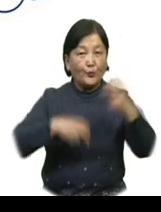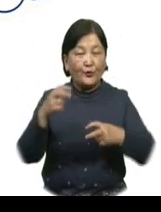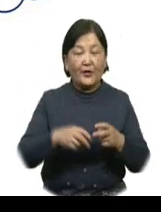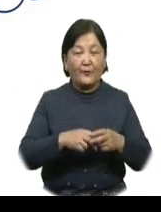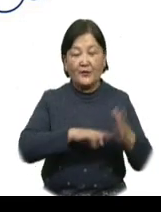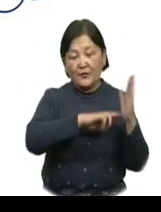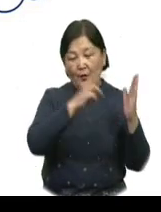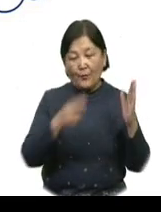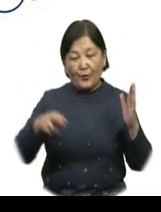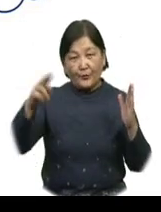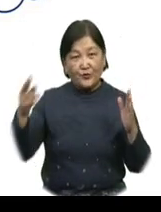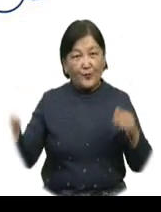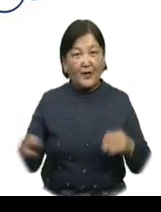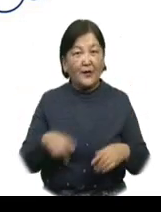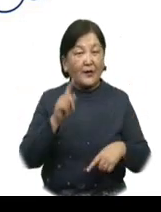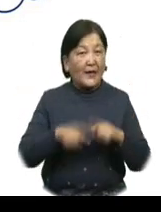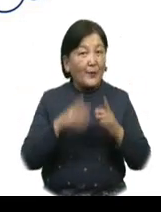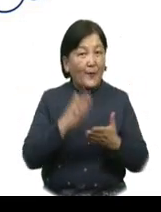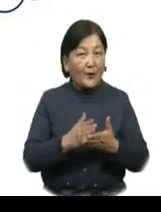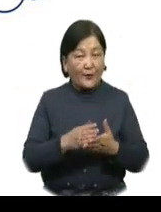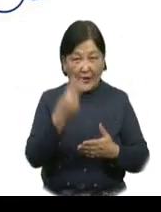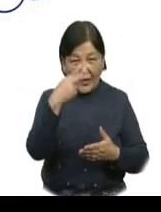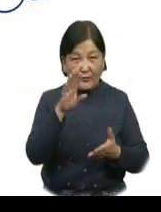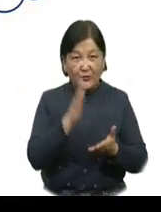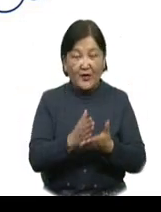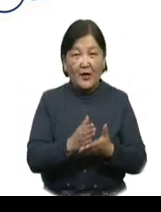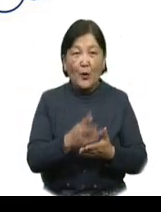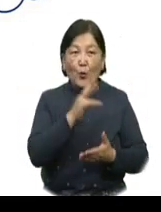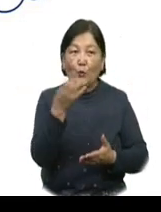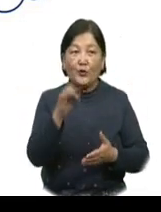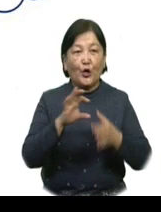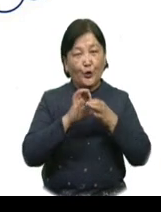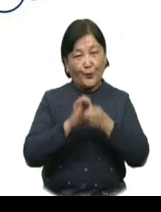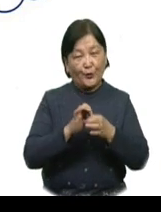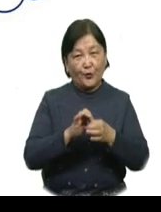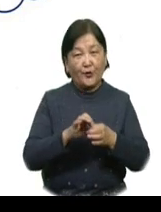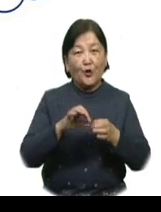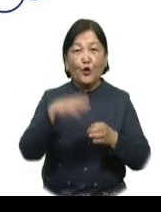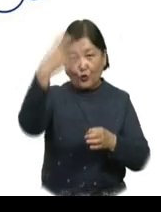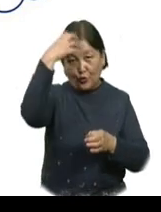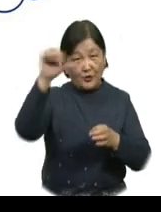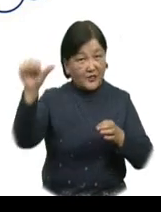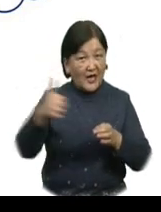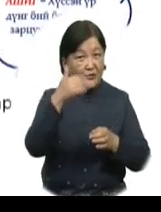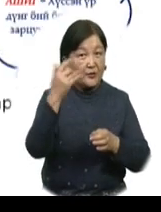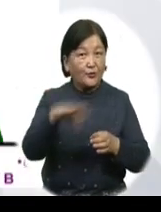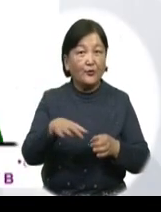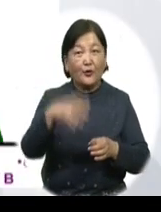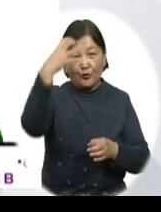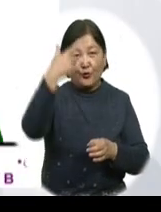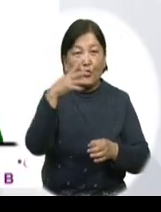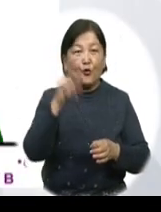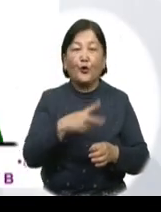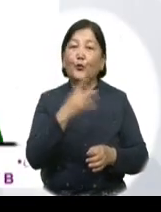боломжийн мөрийн маань байгаа нөөцөө хэр өршөлтэй байдлыг нь харуулдаг. За эндээс төр бол энэ үр ашигыг сайжруулах мөн төрийн гол үүрэг нь